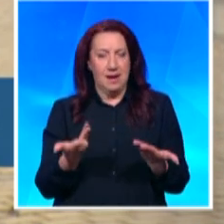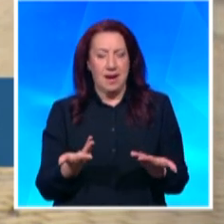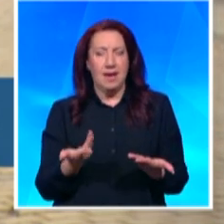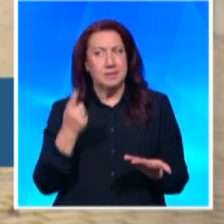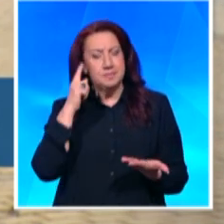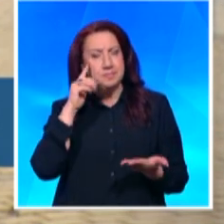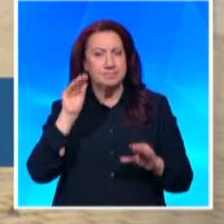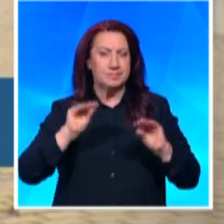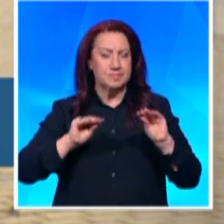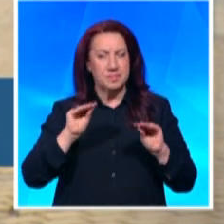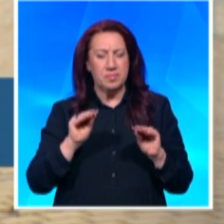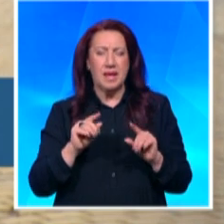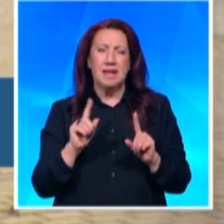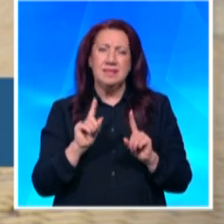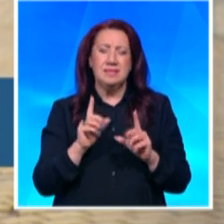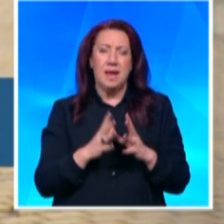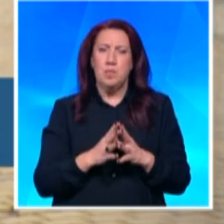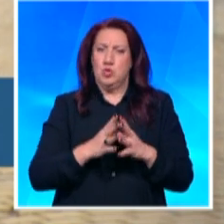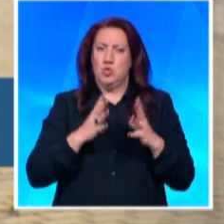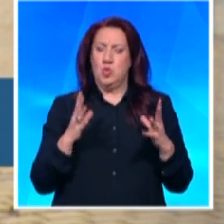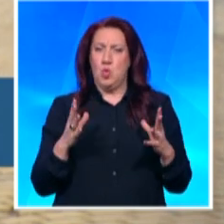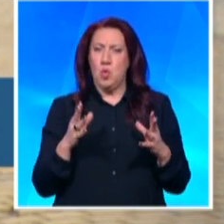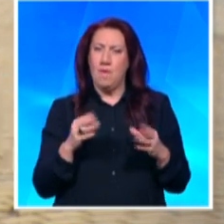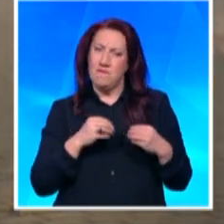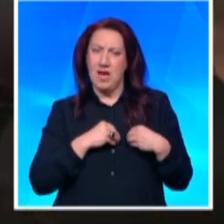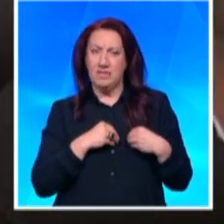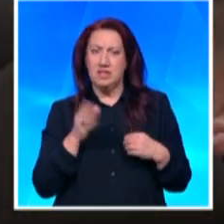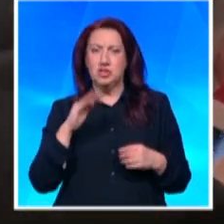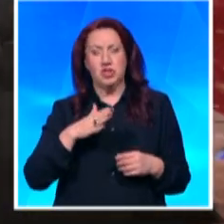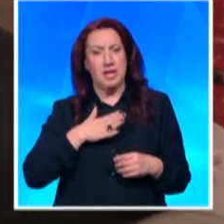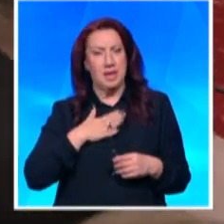срещи – умерен оптимизъм за кабинет.